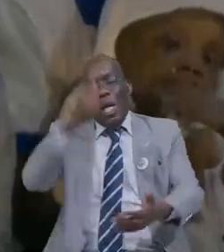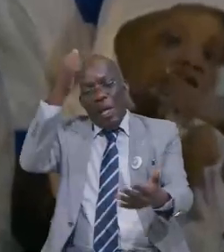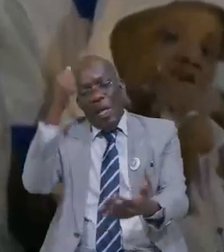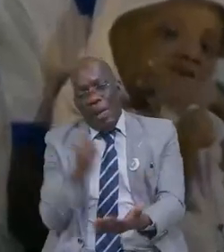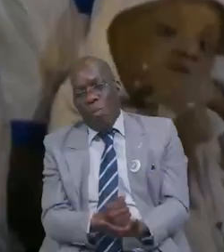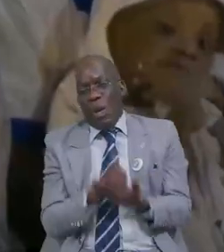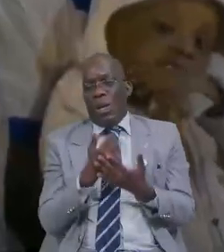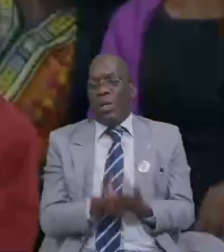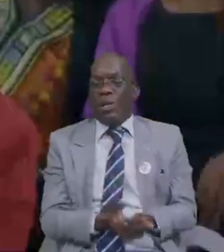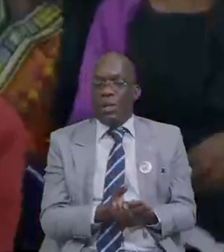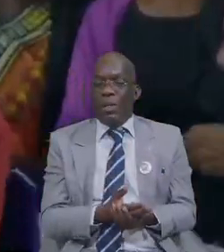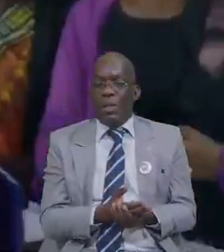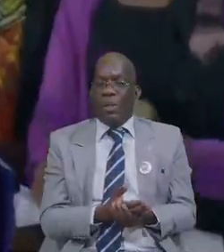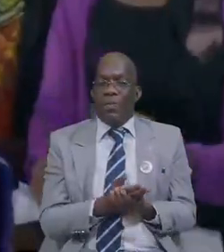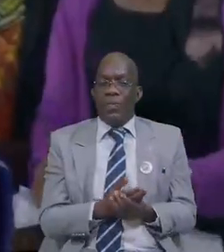Amen.